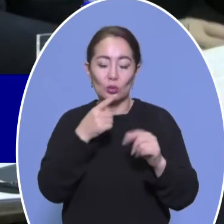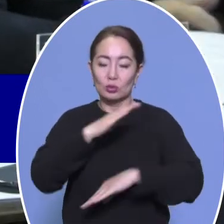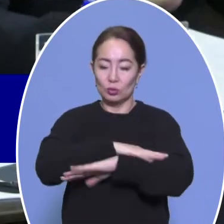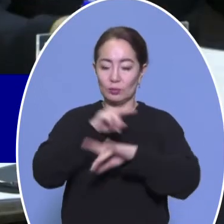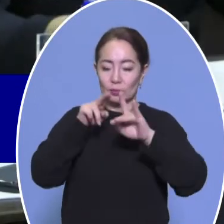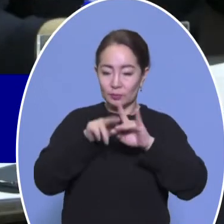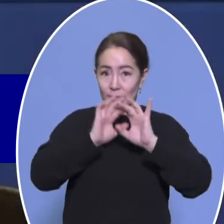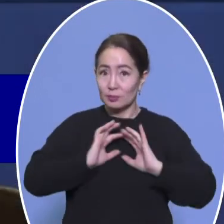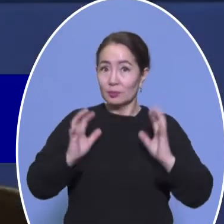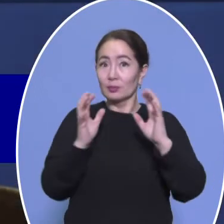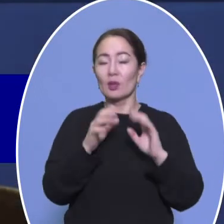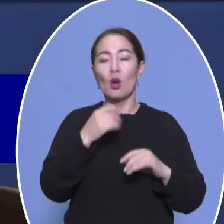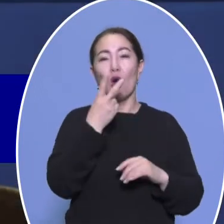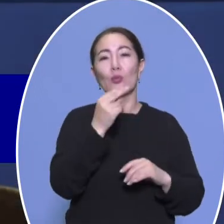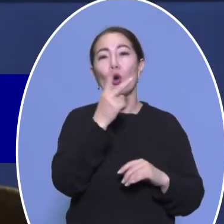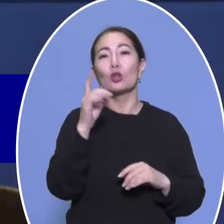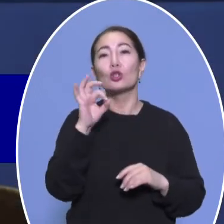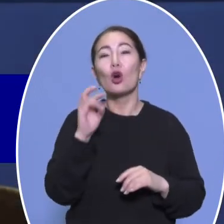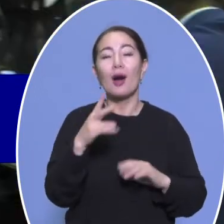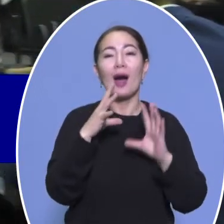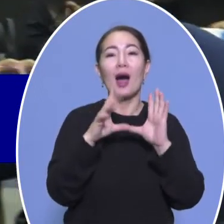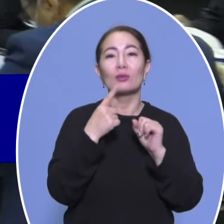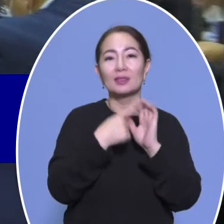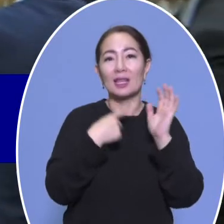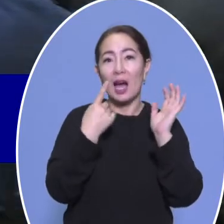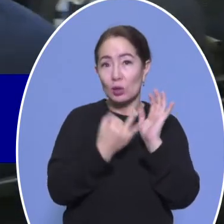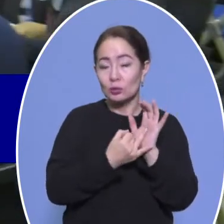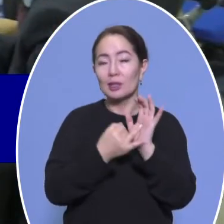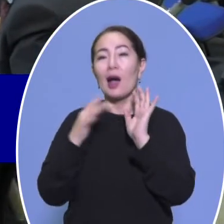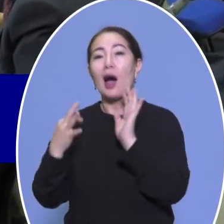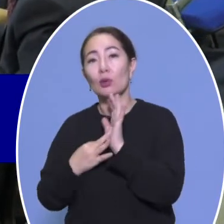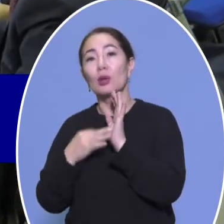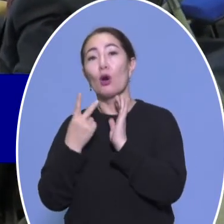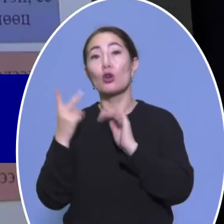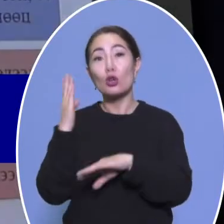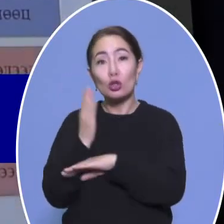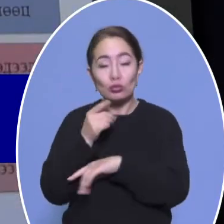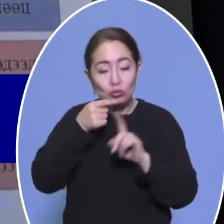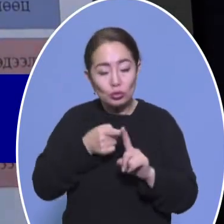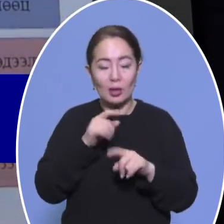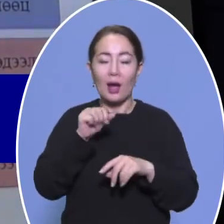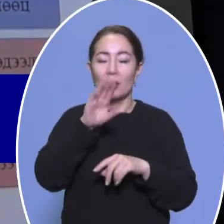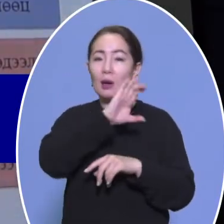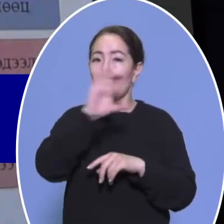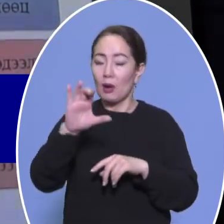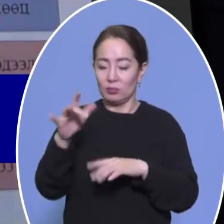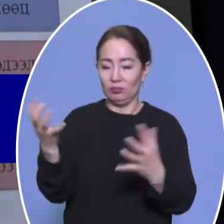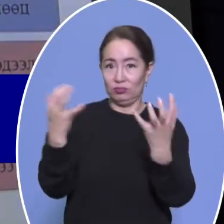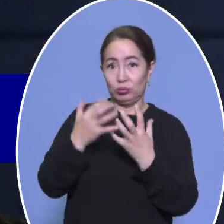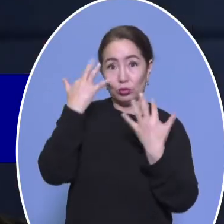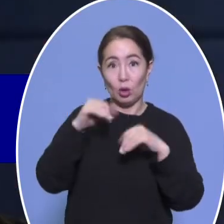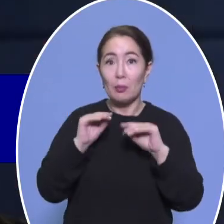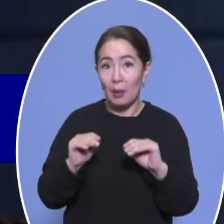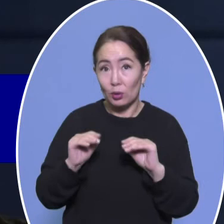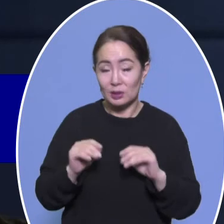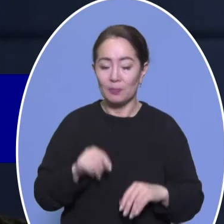сургалтыг 2021 оны 11-р сарын 17, 18, 22-ны өдрүүдэд авилгад тэмцэх газрын олон нийтийн төвд зохион байгууллаа.